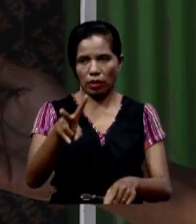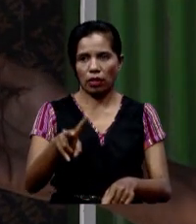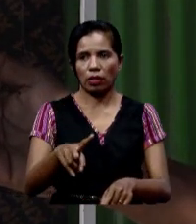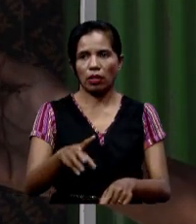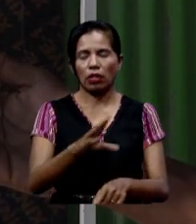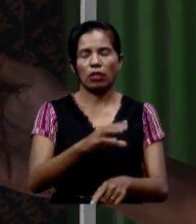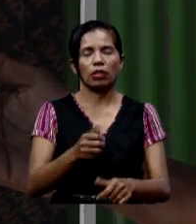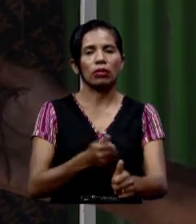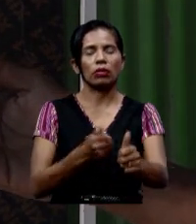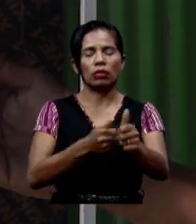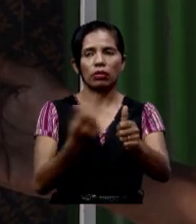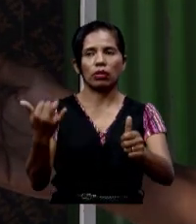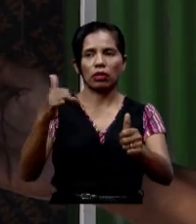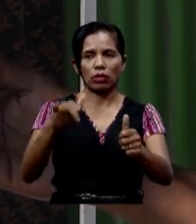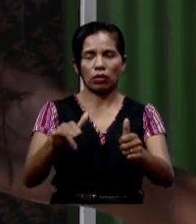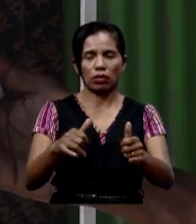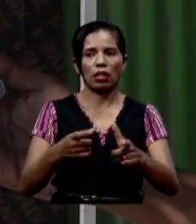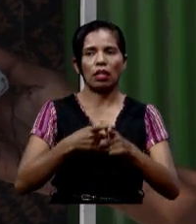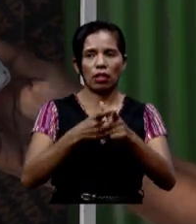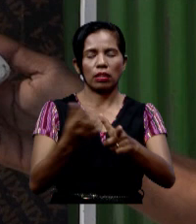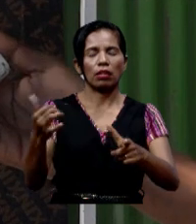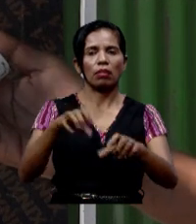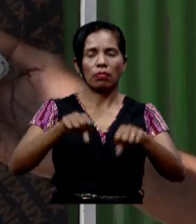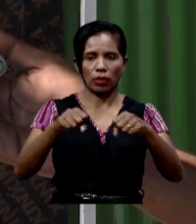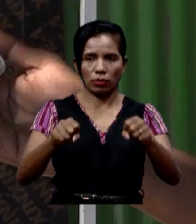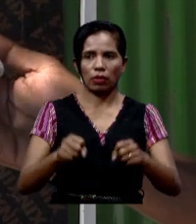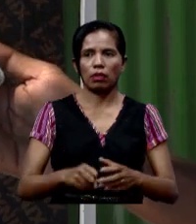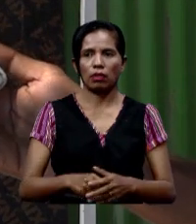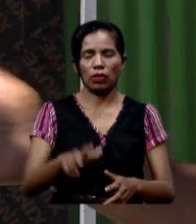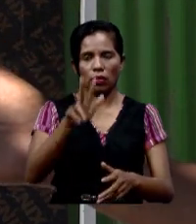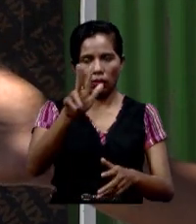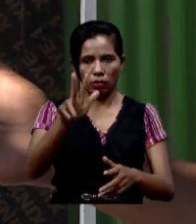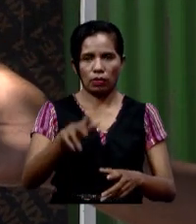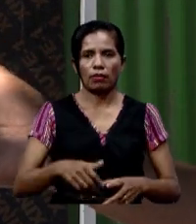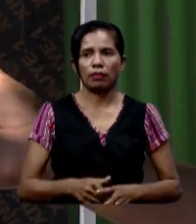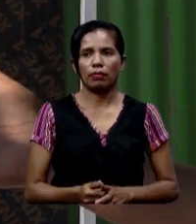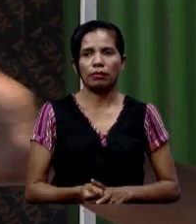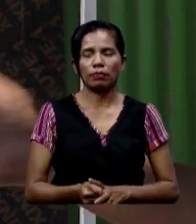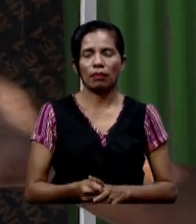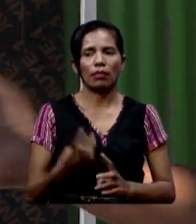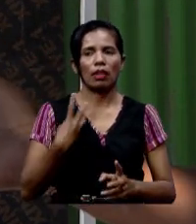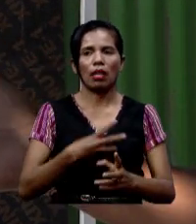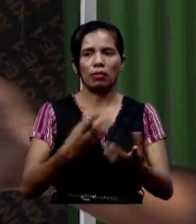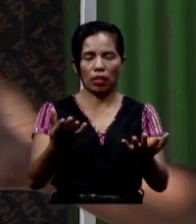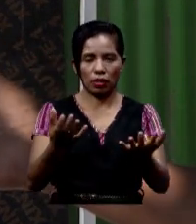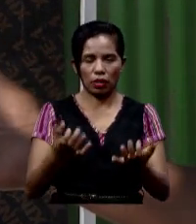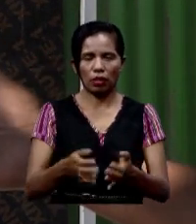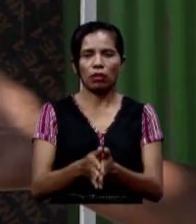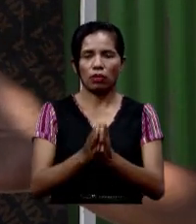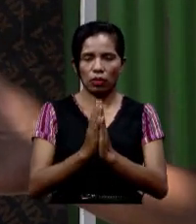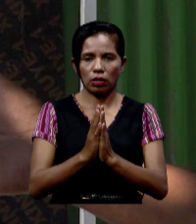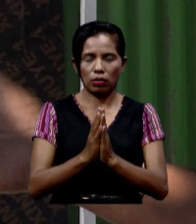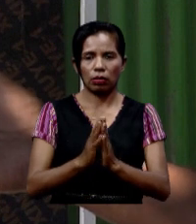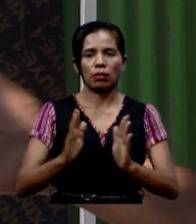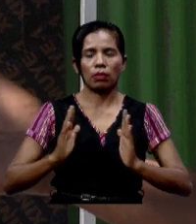duis si dah be hodi si dah hodi halai si sesuai si motor tolu dia sini aminya karak usu ba